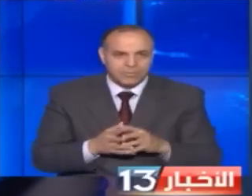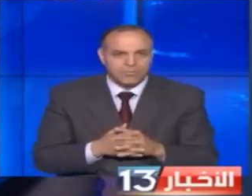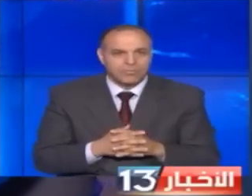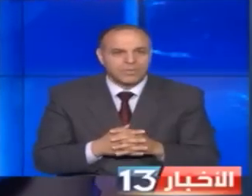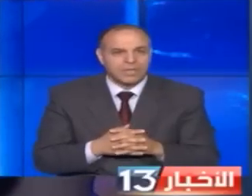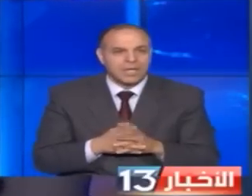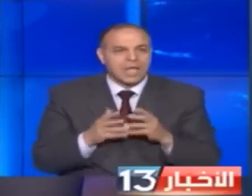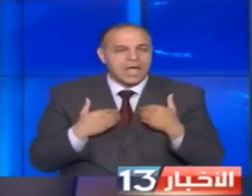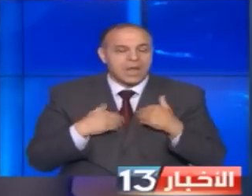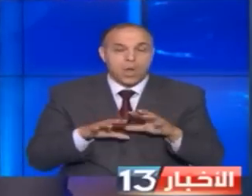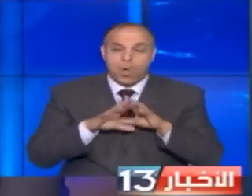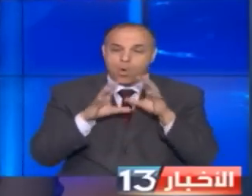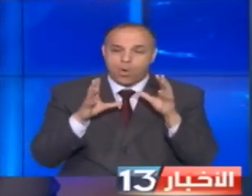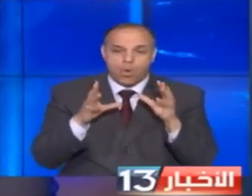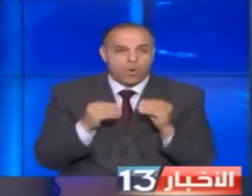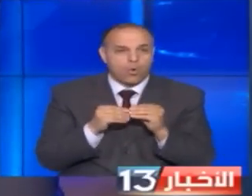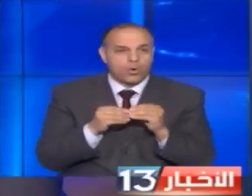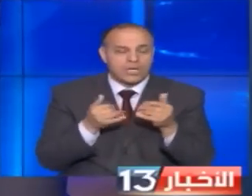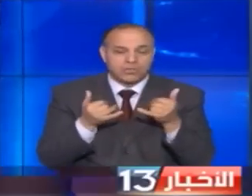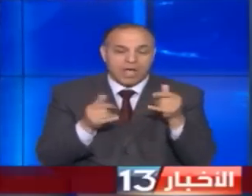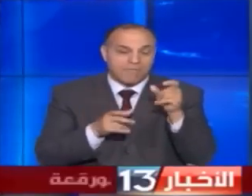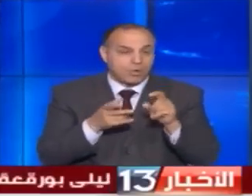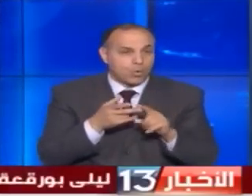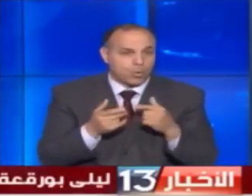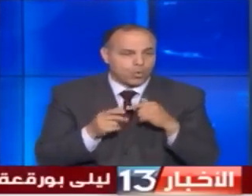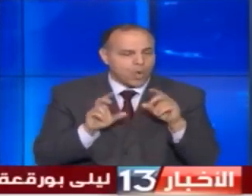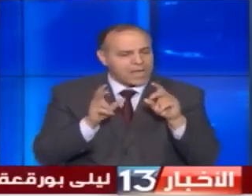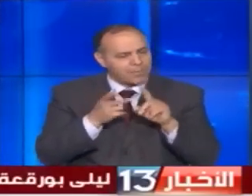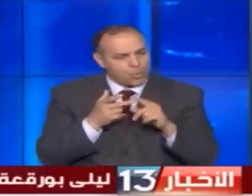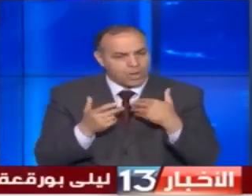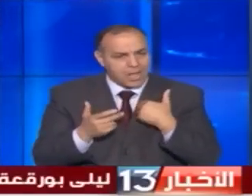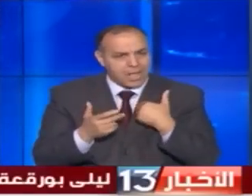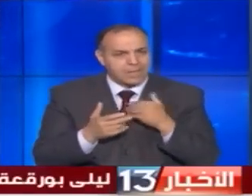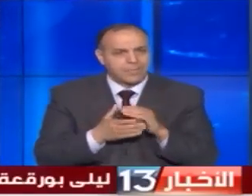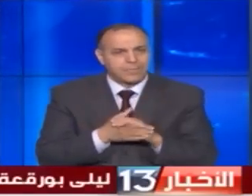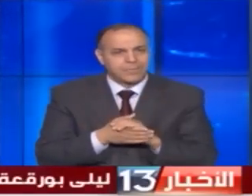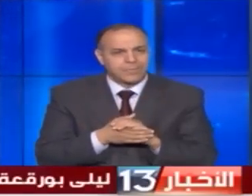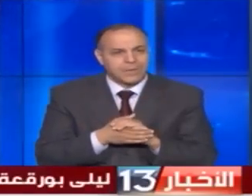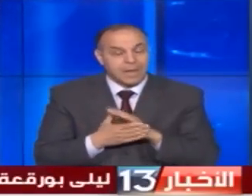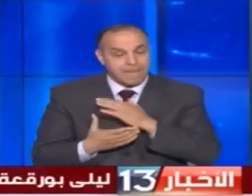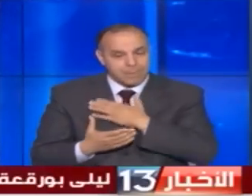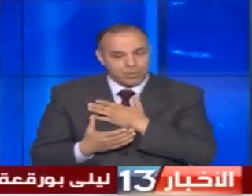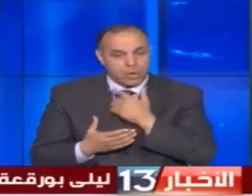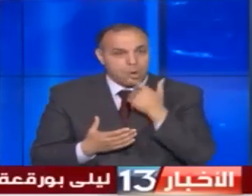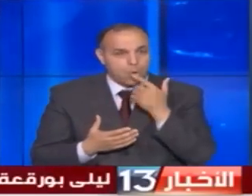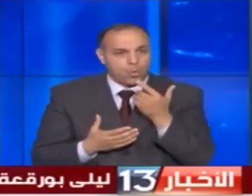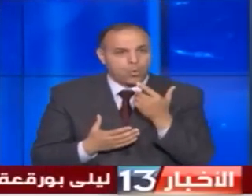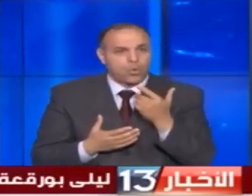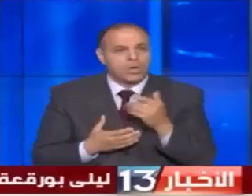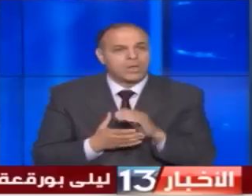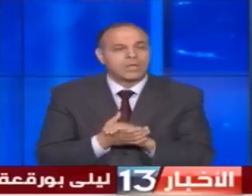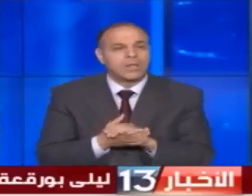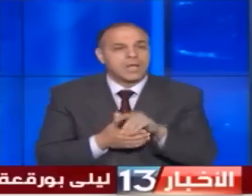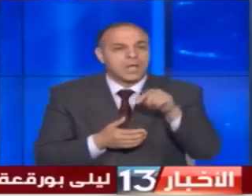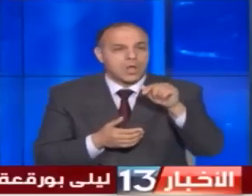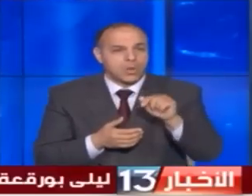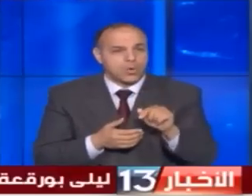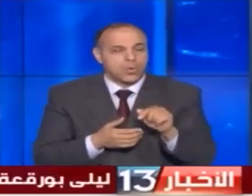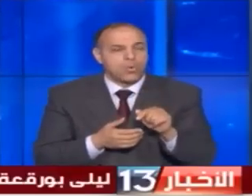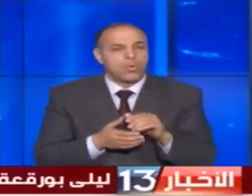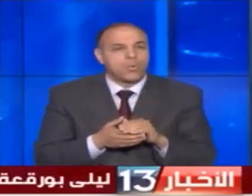علينا جميعا ان صحفيين واعلاميين ان نعي اه مسؤوليه صاحب الجلاله اليوم هي